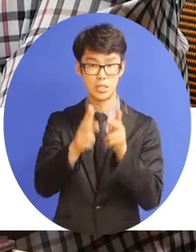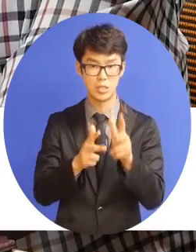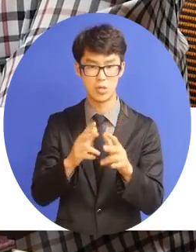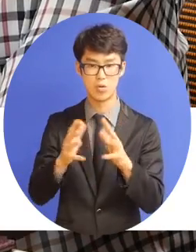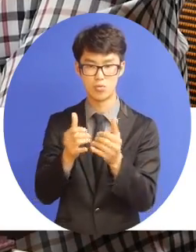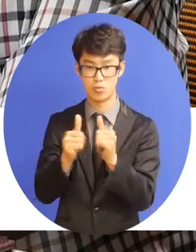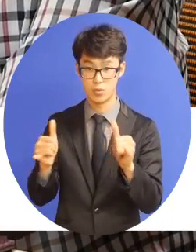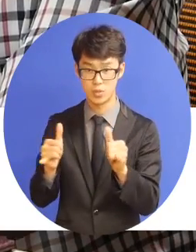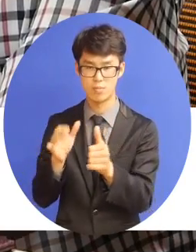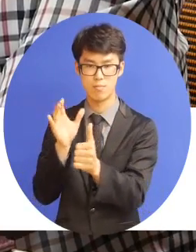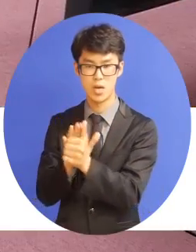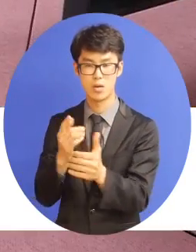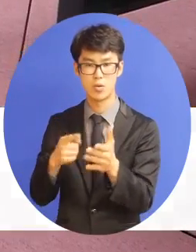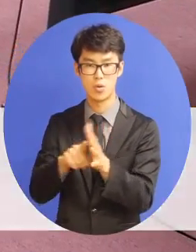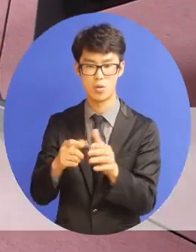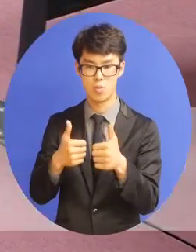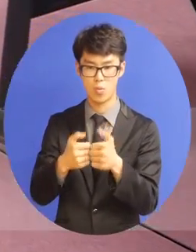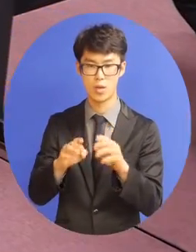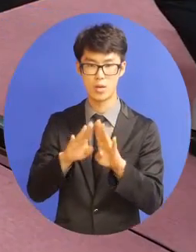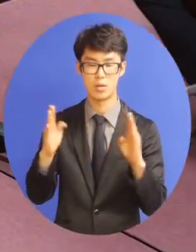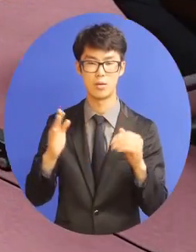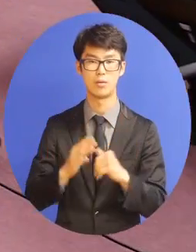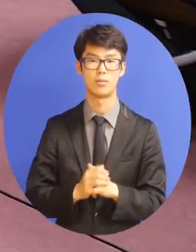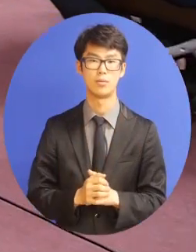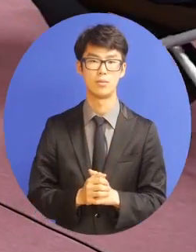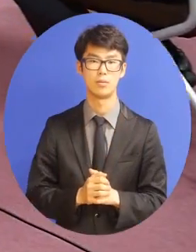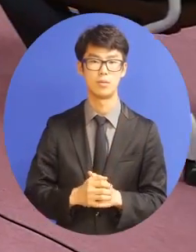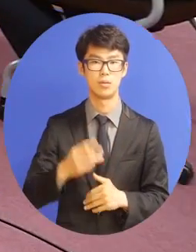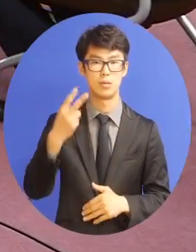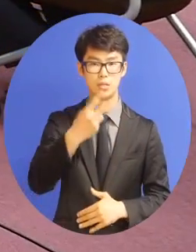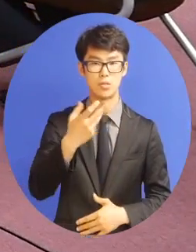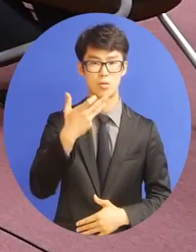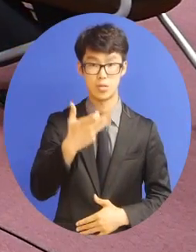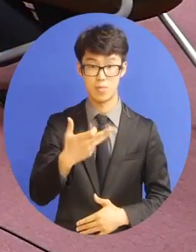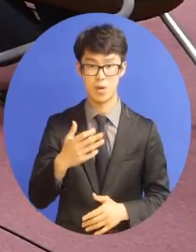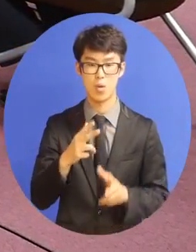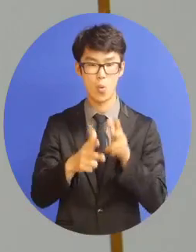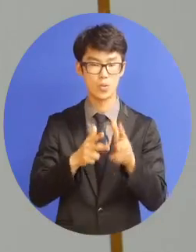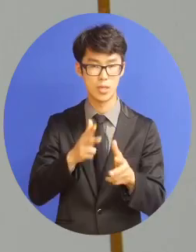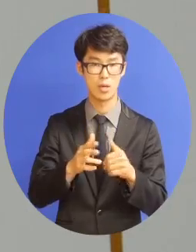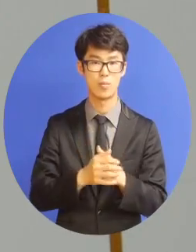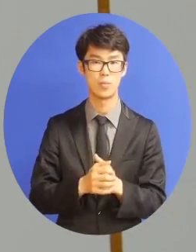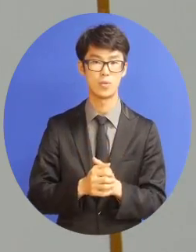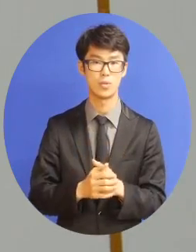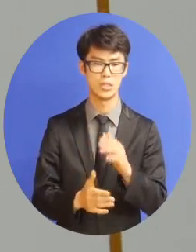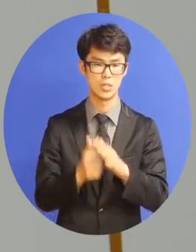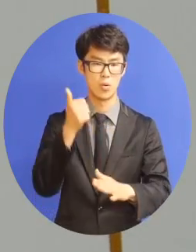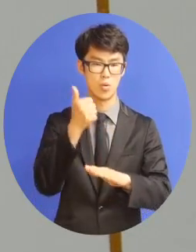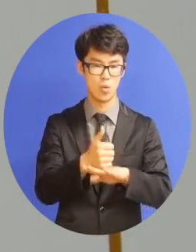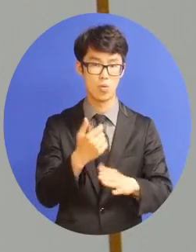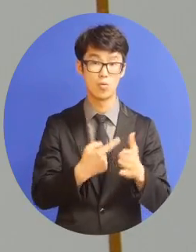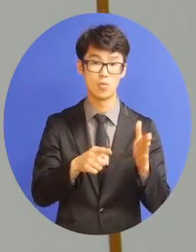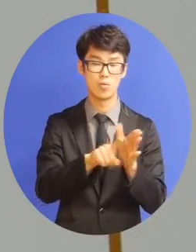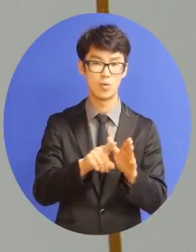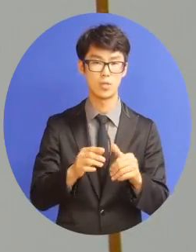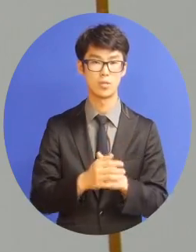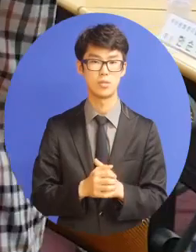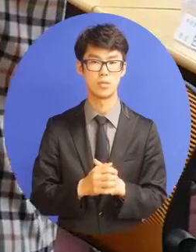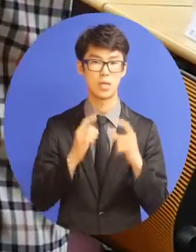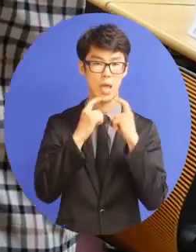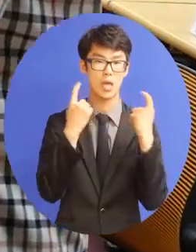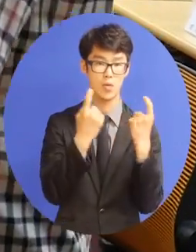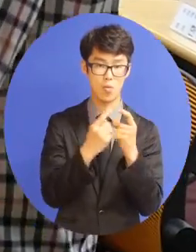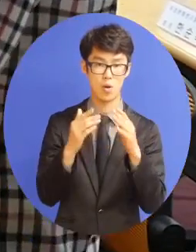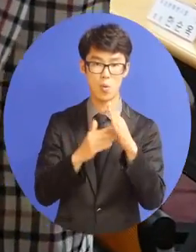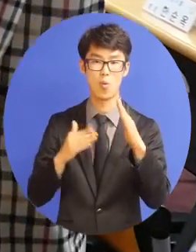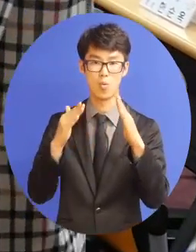주민 협의회 위촉식 을 개최했습니다 2018 올해의 관광도시 사업의 성공적인 추진을 위해 민간과